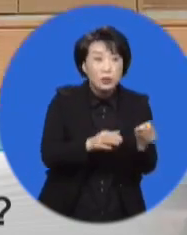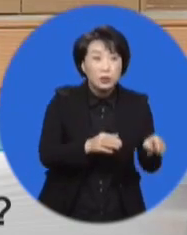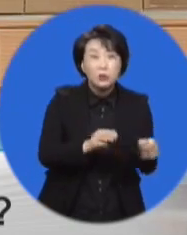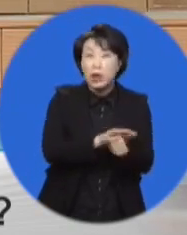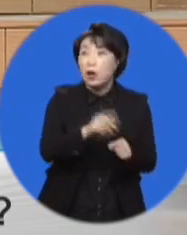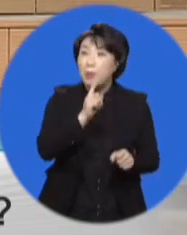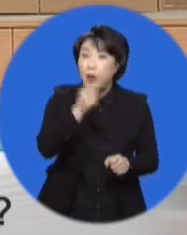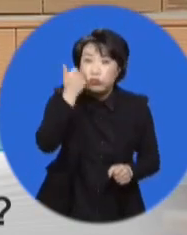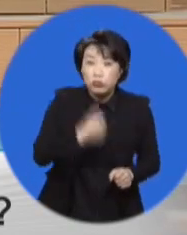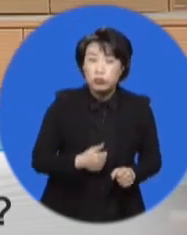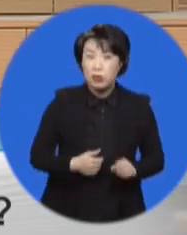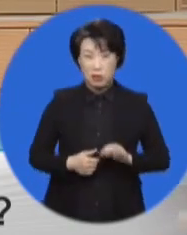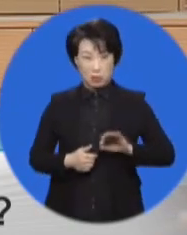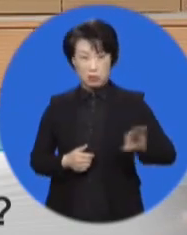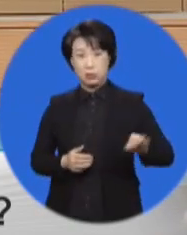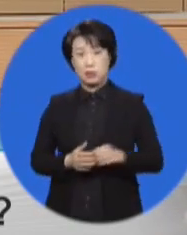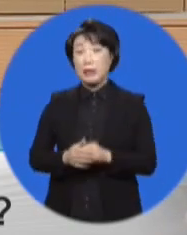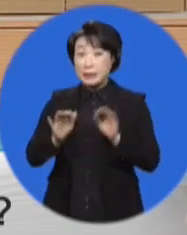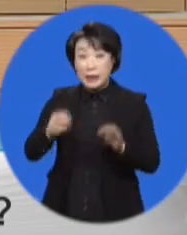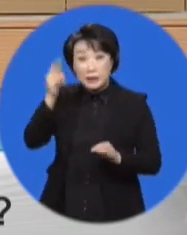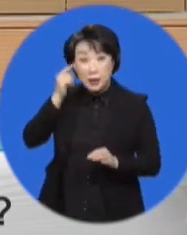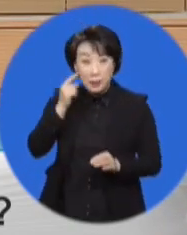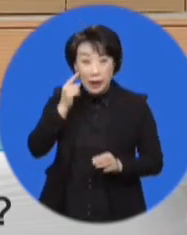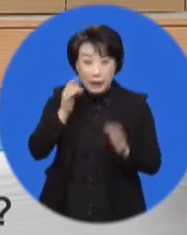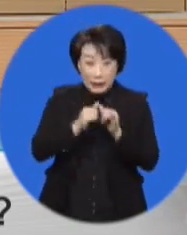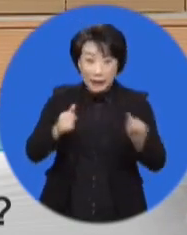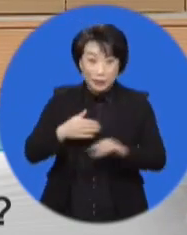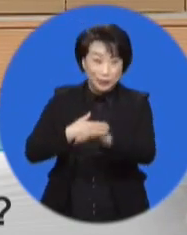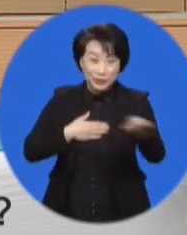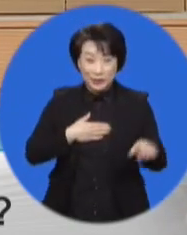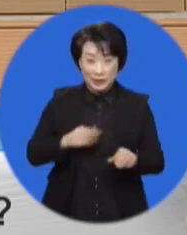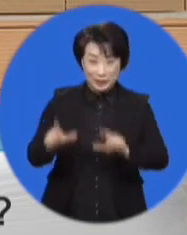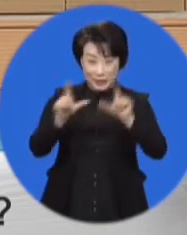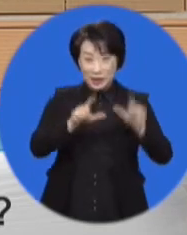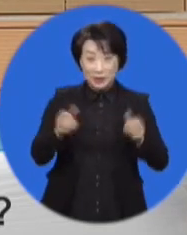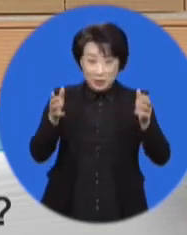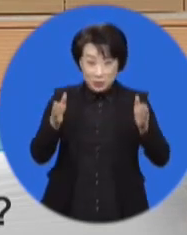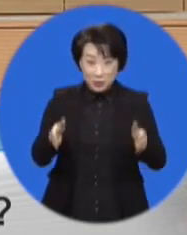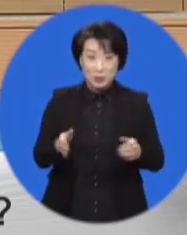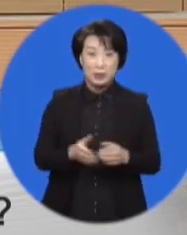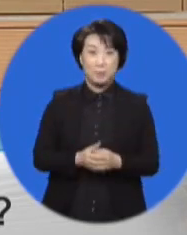해요? 자, 봐. 응? 인간이 이 땅에 살아가면서